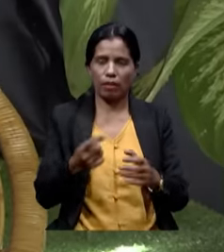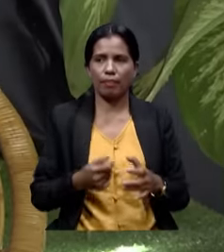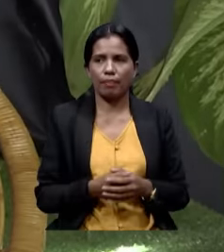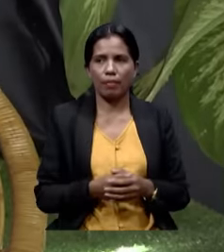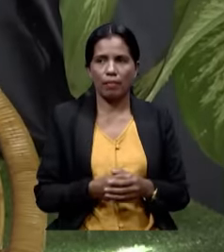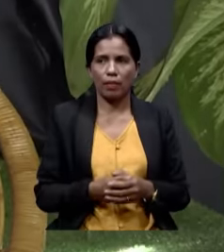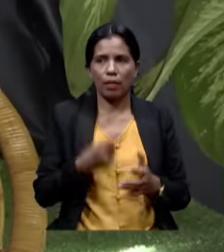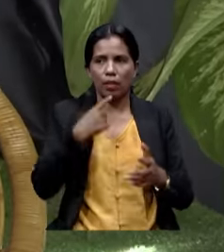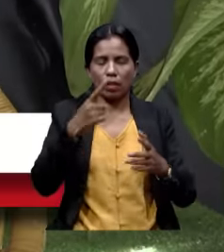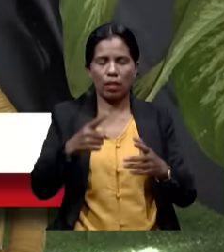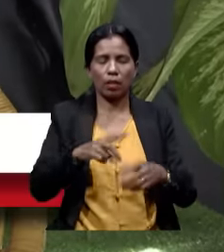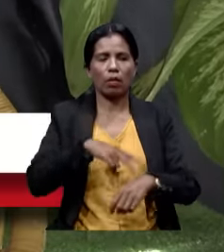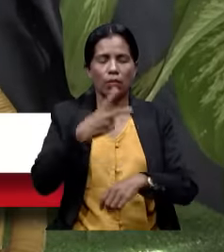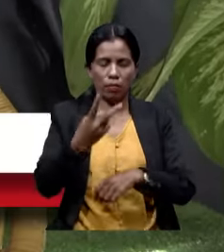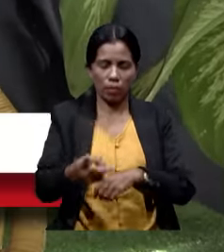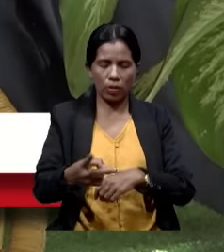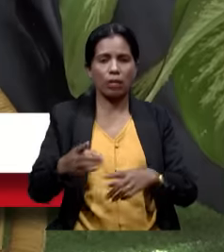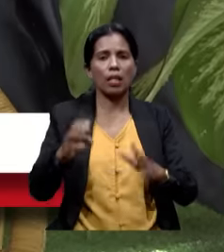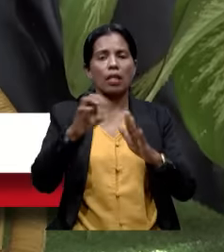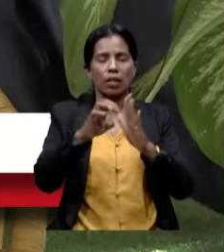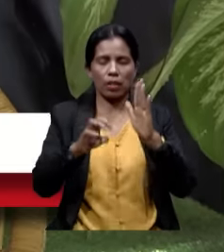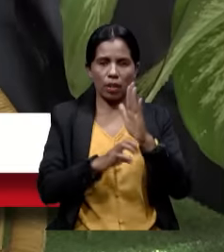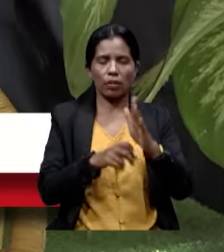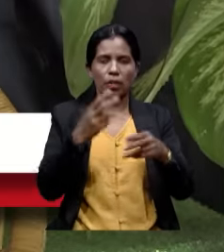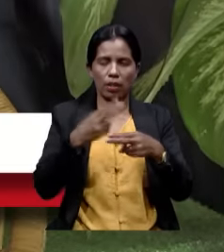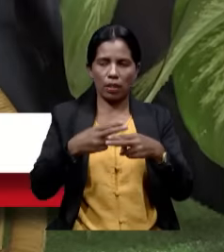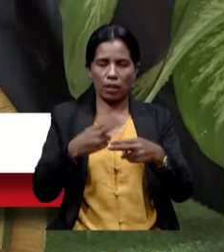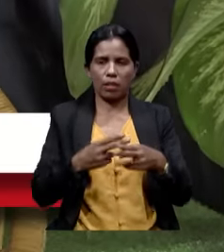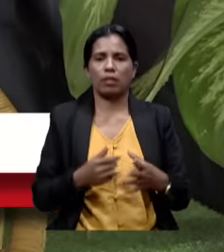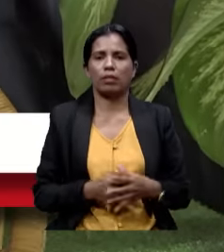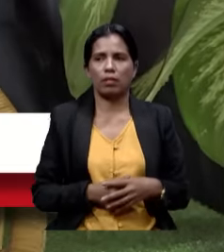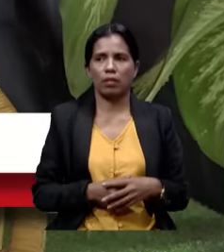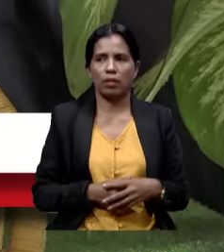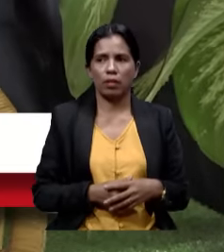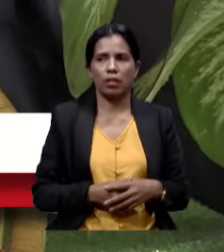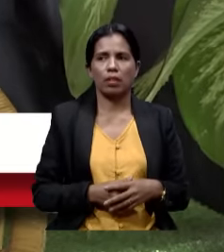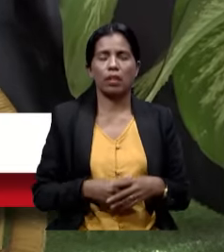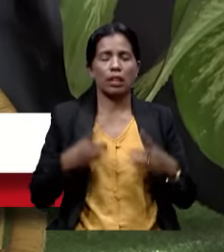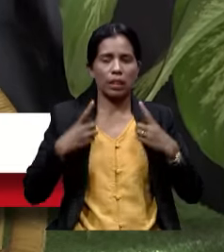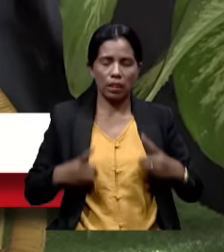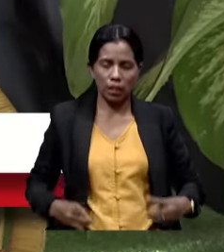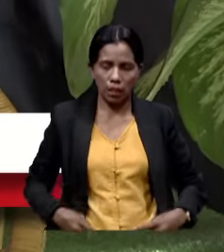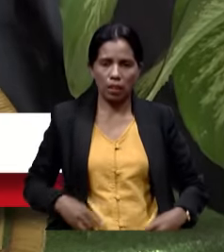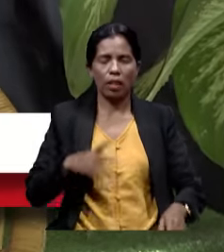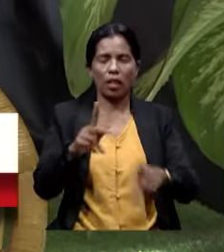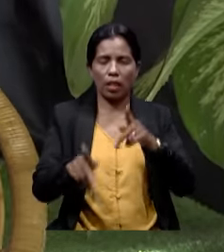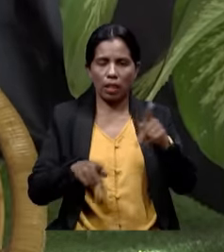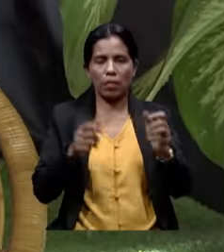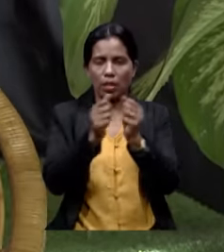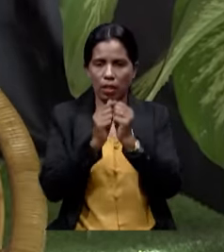considera idane hamunu estado nia dignidade. Hak questiona. Dignidade idane bemak povo moberene